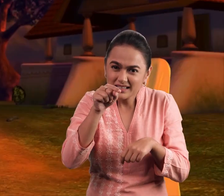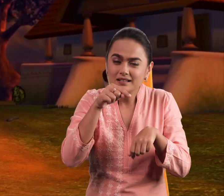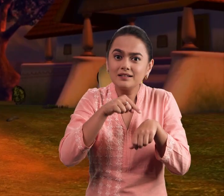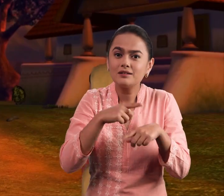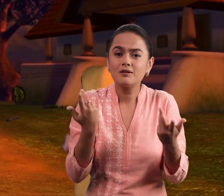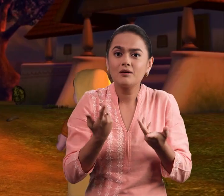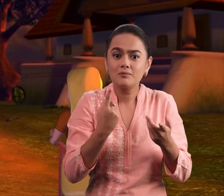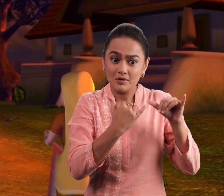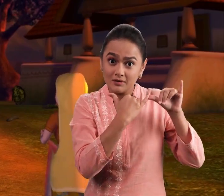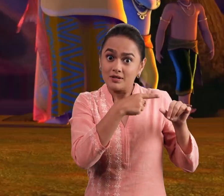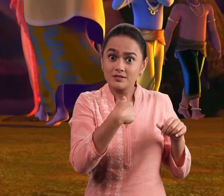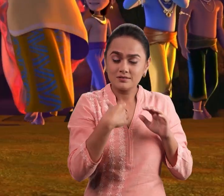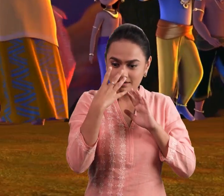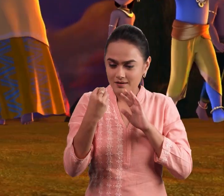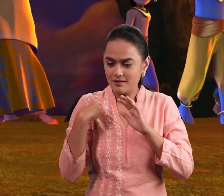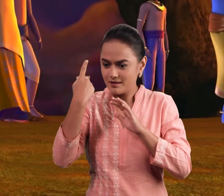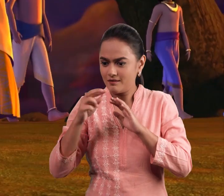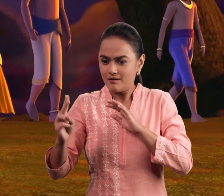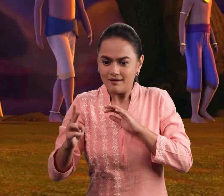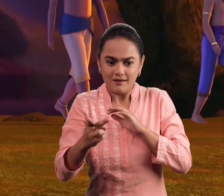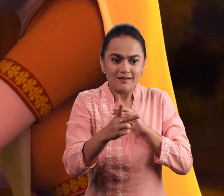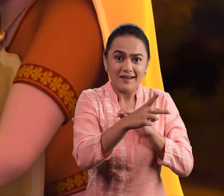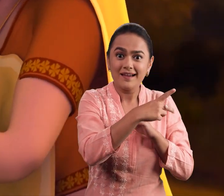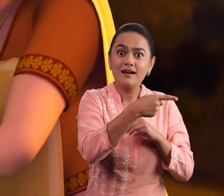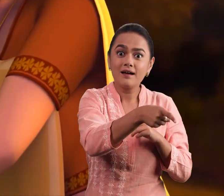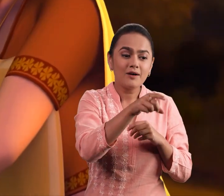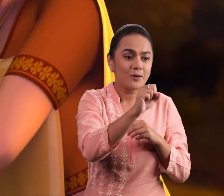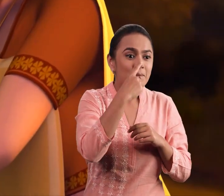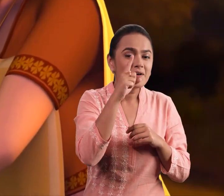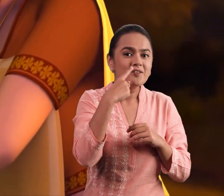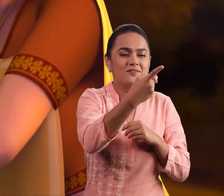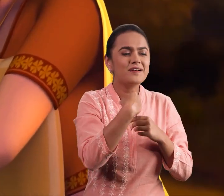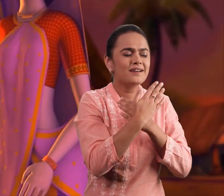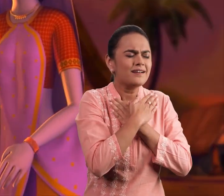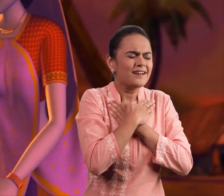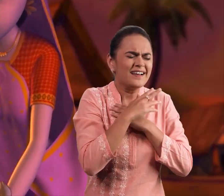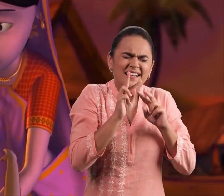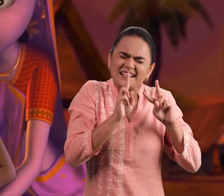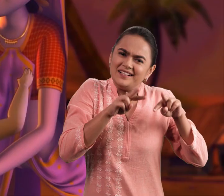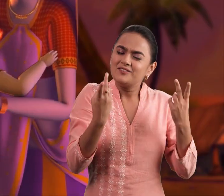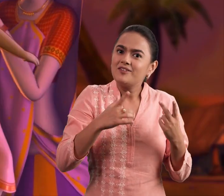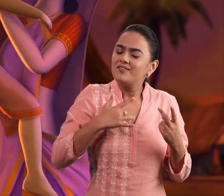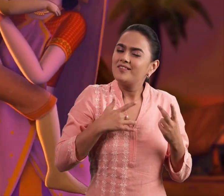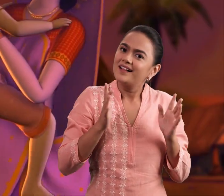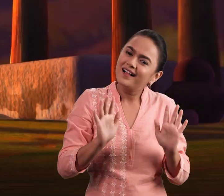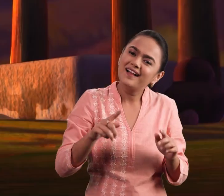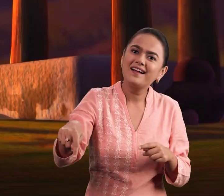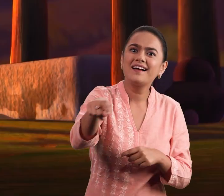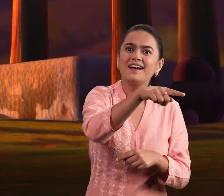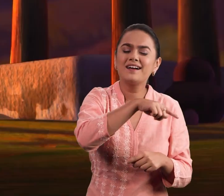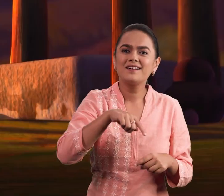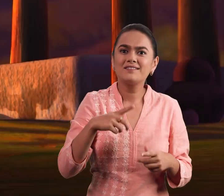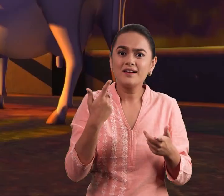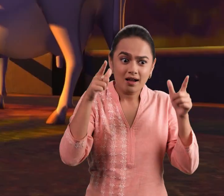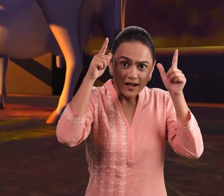कृष्ण अपने विभिन्न रूपों में उनके माता पिता को वात्सल्य का अलौकिक सुख प्रदान कर रहे थे।